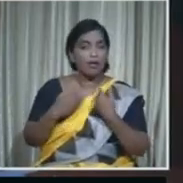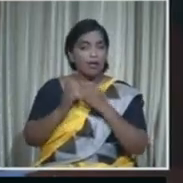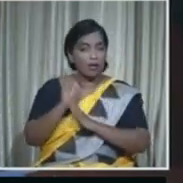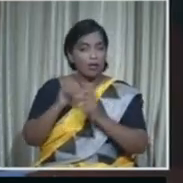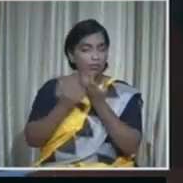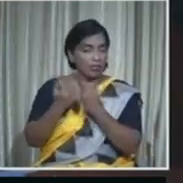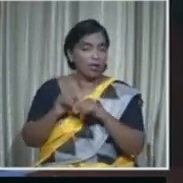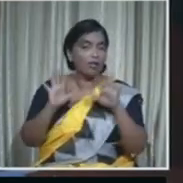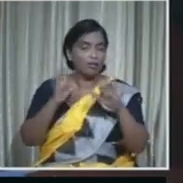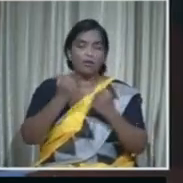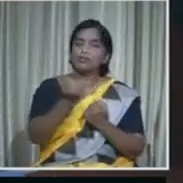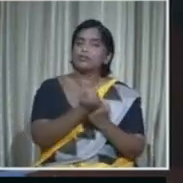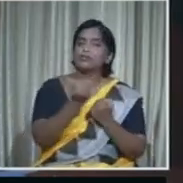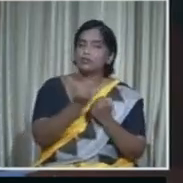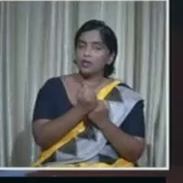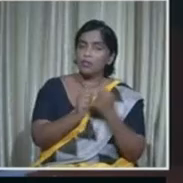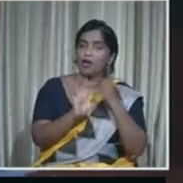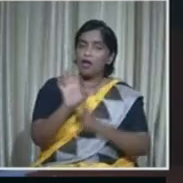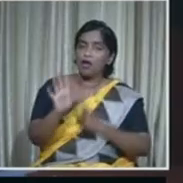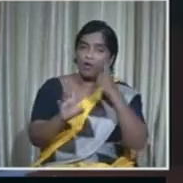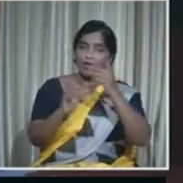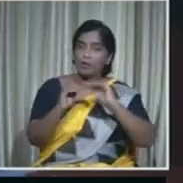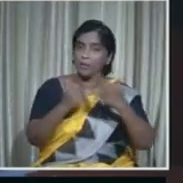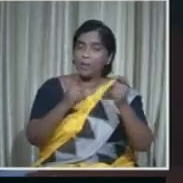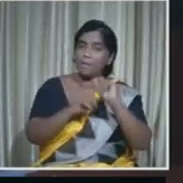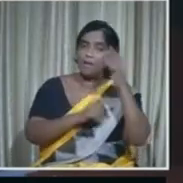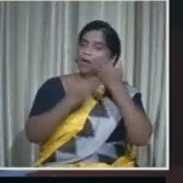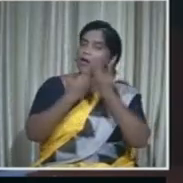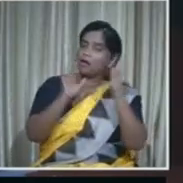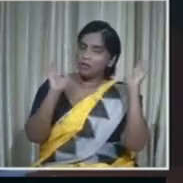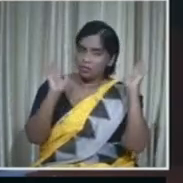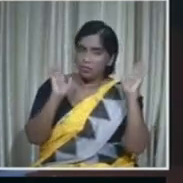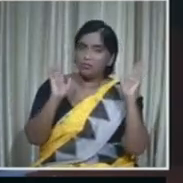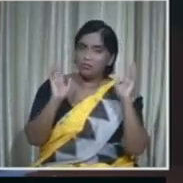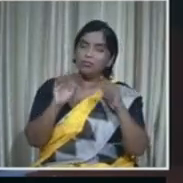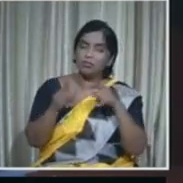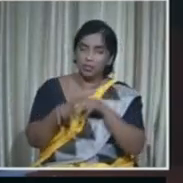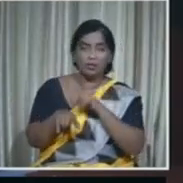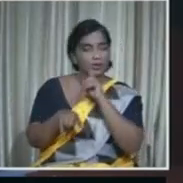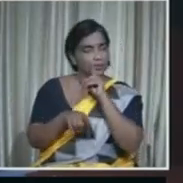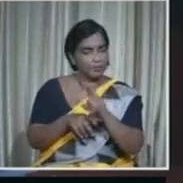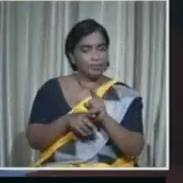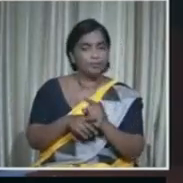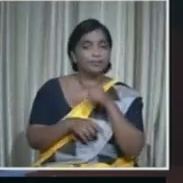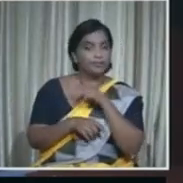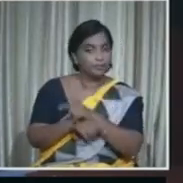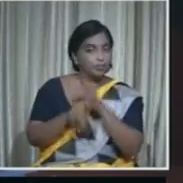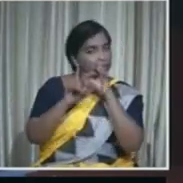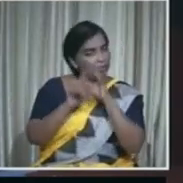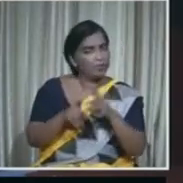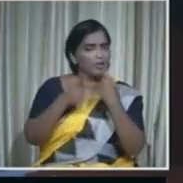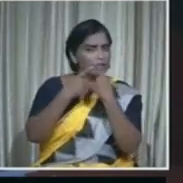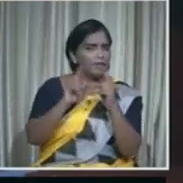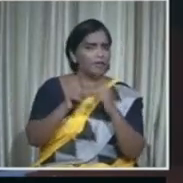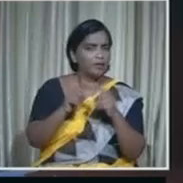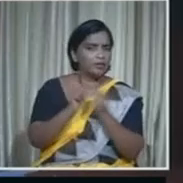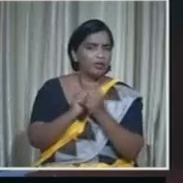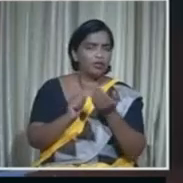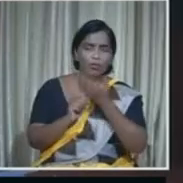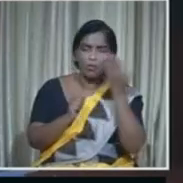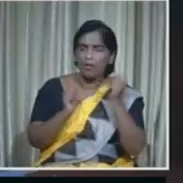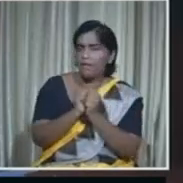10 දෙනා සහාය දෙන්නම් අවුරුද්දෙන් පස්සේ පාර්ලිමේන්තු විසිරුවාරින් අපි පරිවාස ආණ්ඩුව කියලා කිව්වේ ඒක. ඒතොර එවැනි ආකෘති ගණනාවක් අපිට තියෙන්න පුළුවන්.